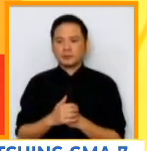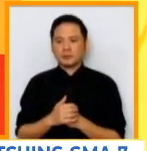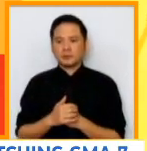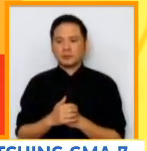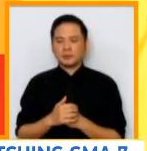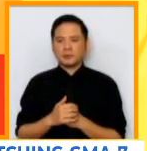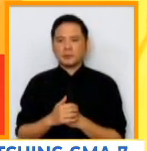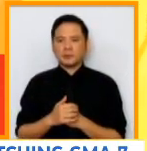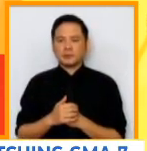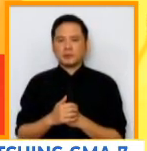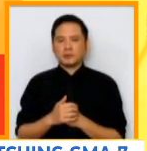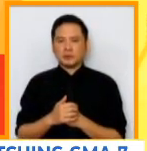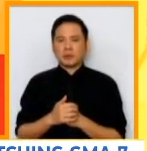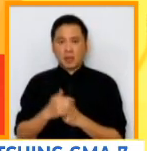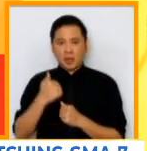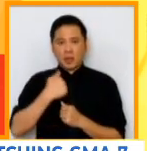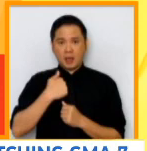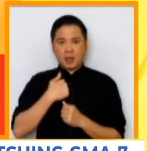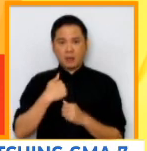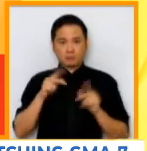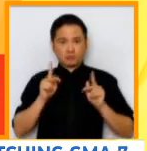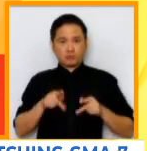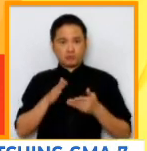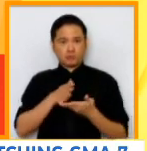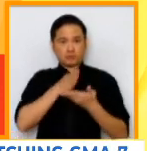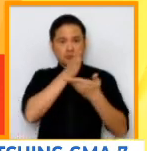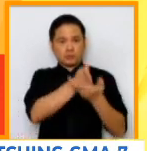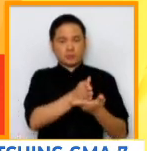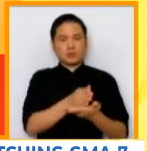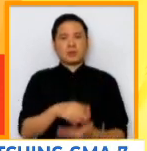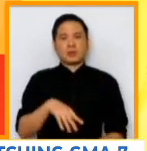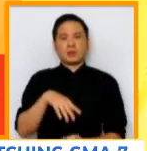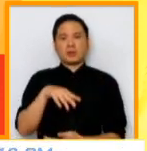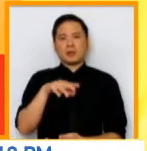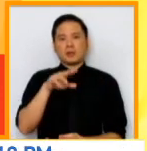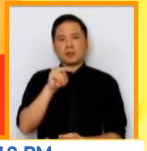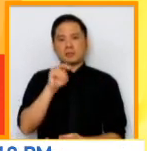ko rin mismo itong MCR